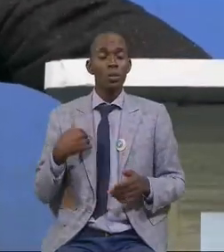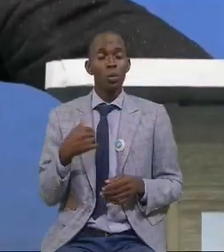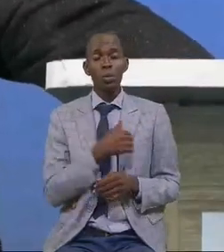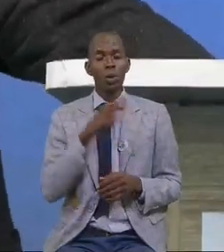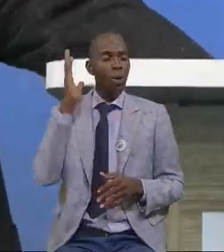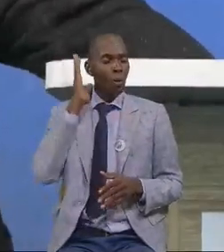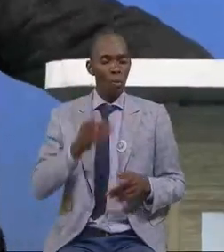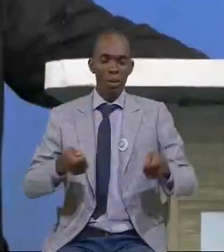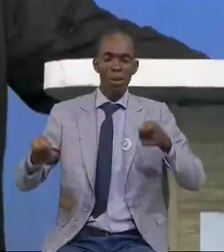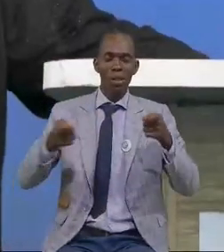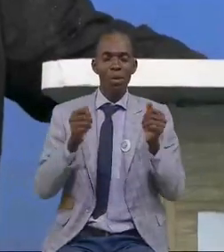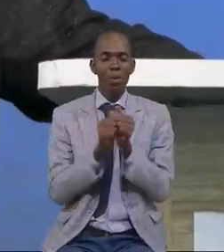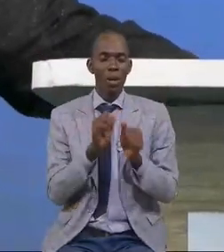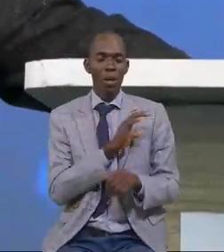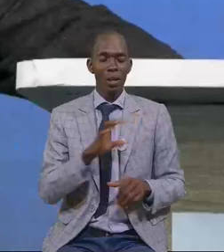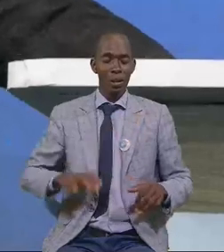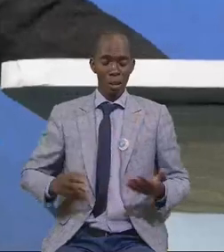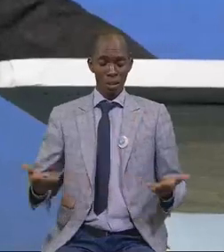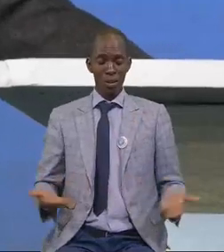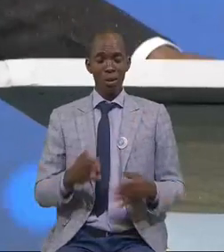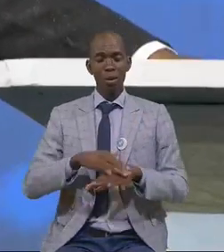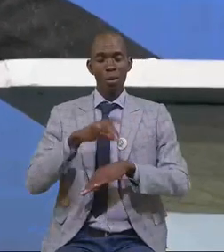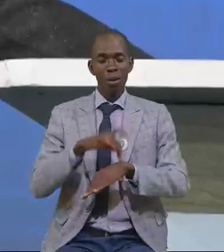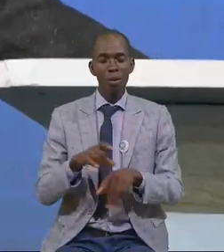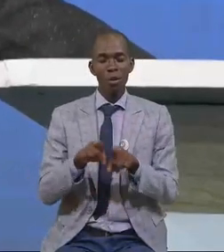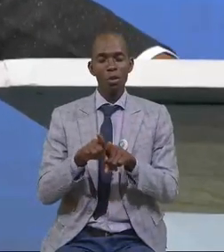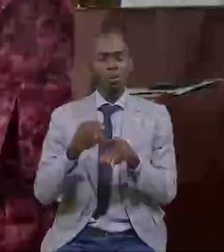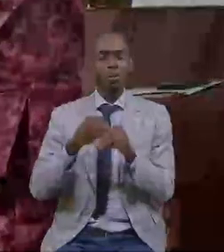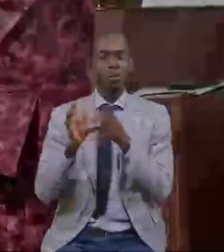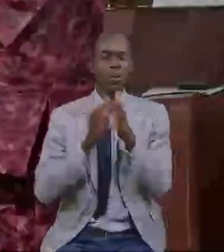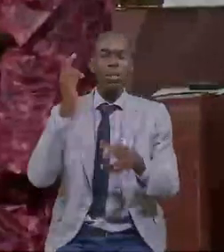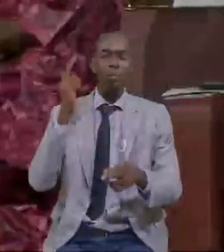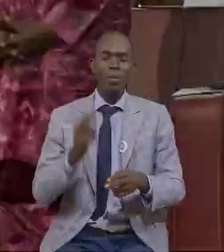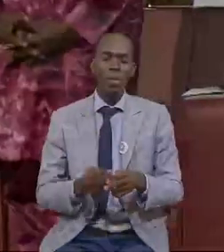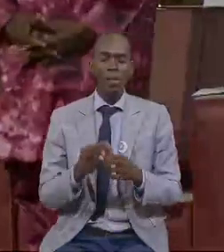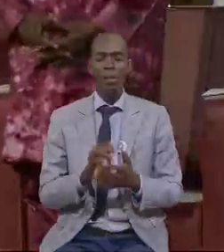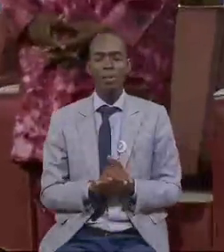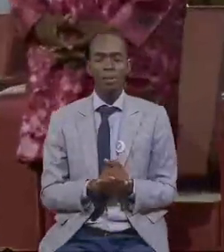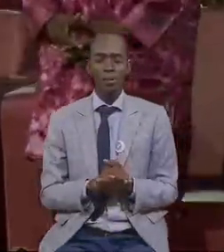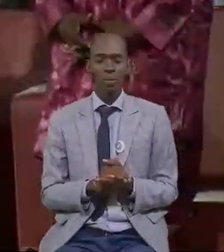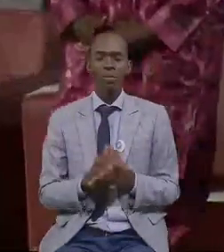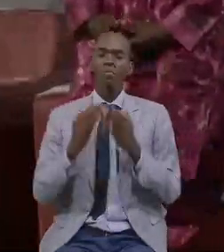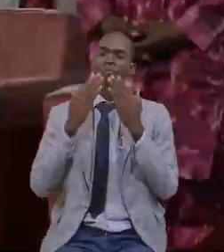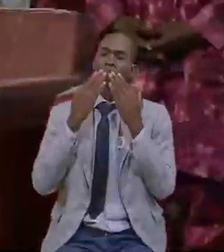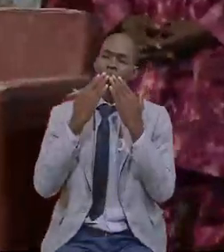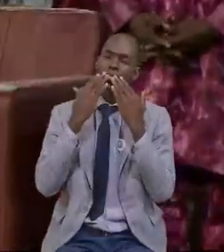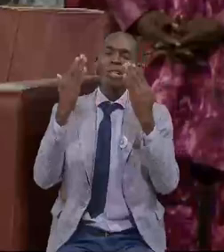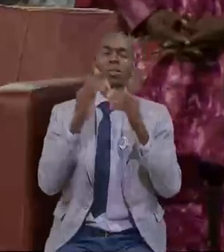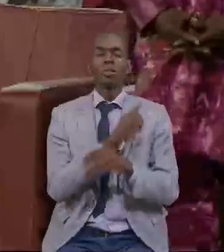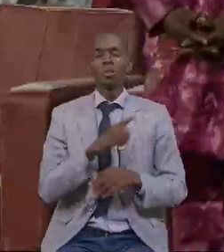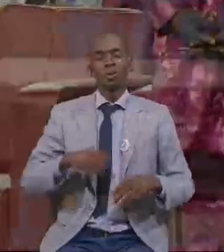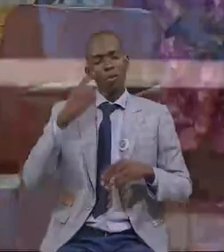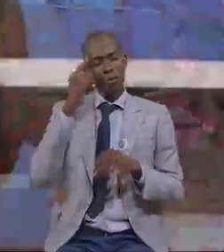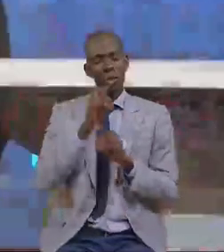nous régnions avec Christ, même ici sur terre, au nom de Jésus-Christ. Merci Seigneur pour la